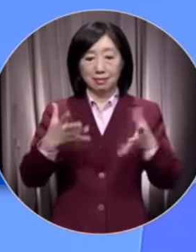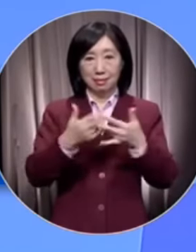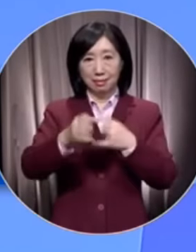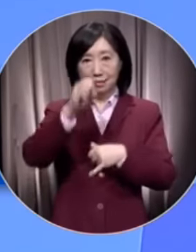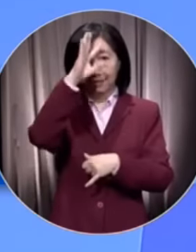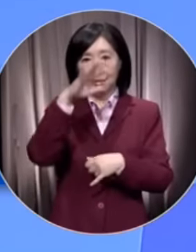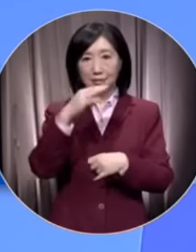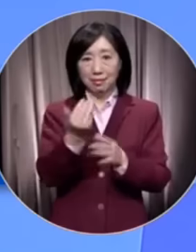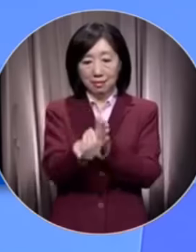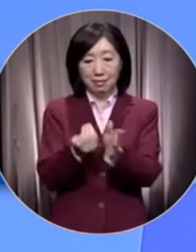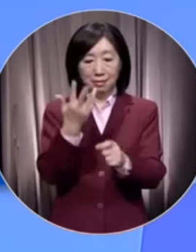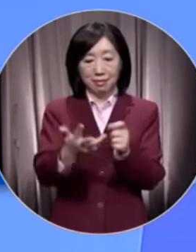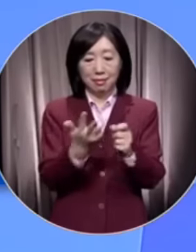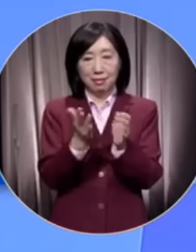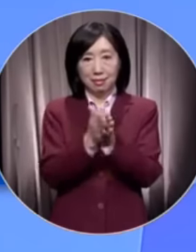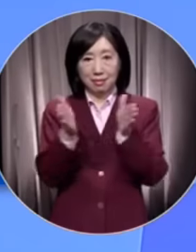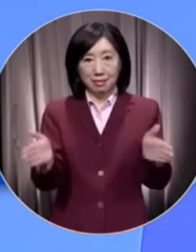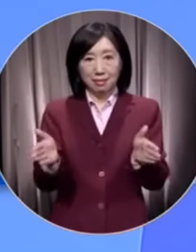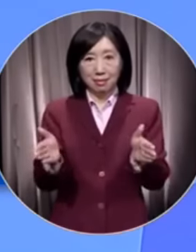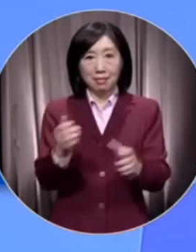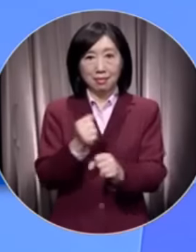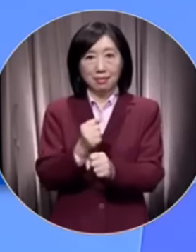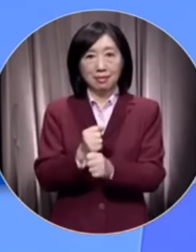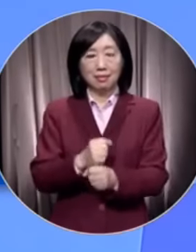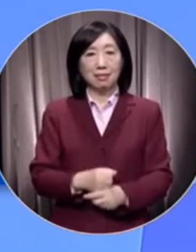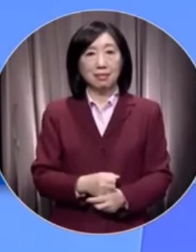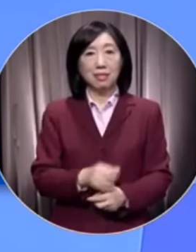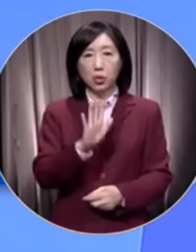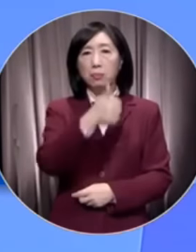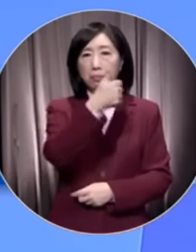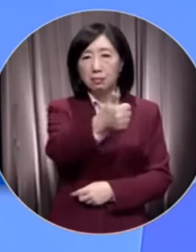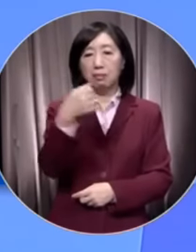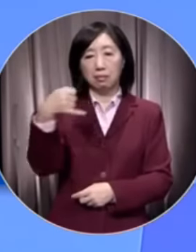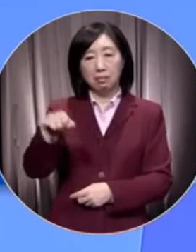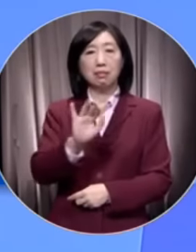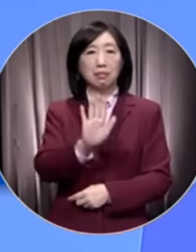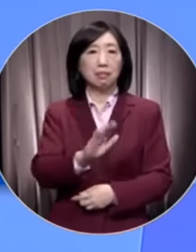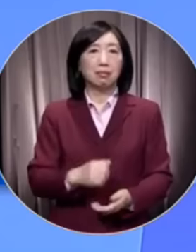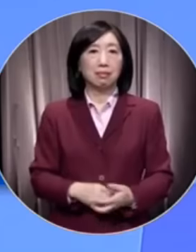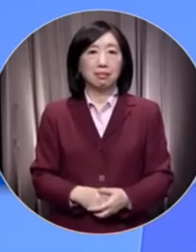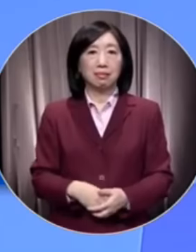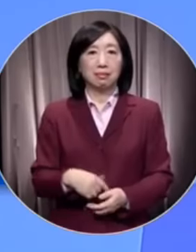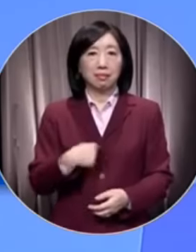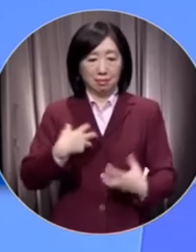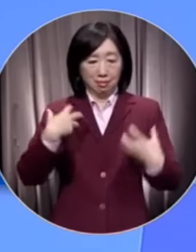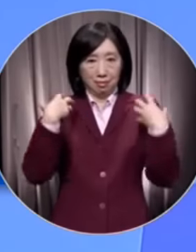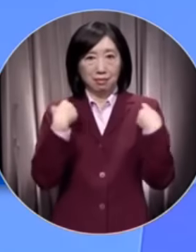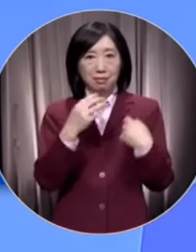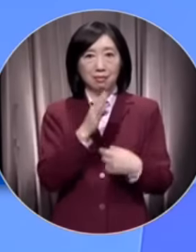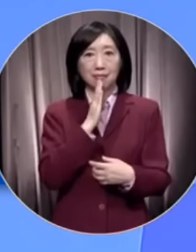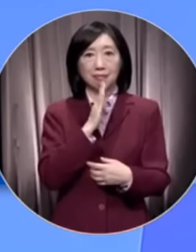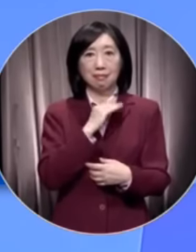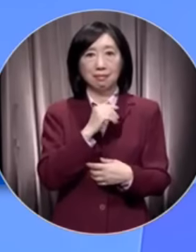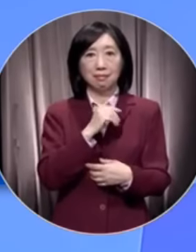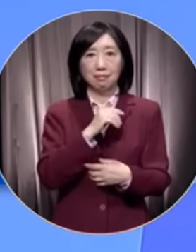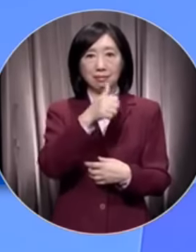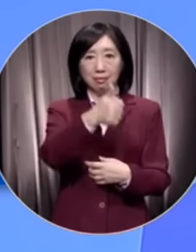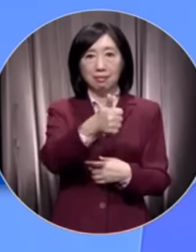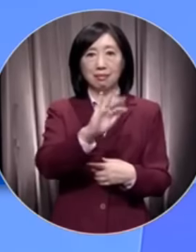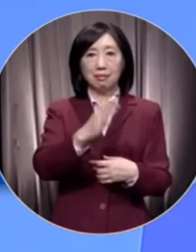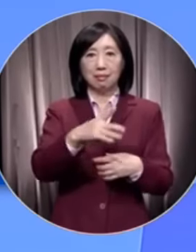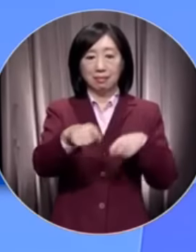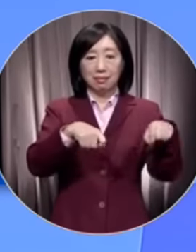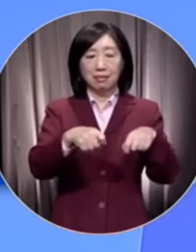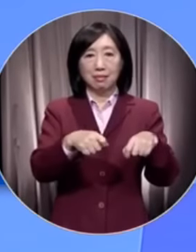党过去8年执政，有成功的，有失败的。 我承担的是好的政策的延续，